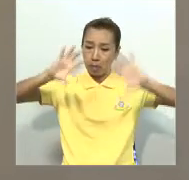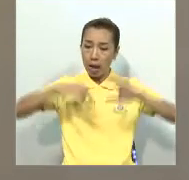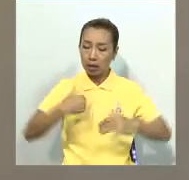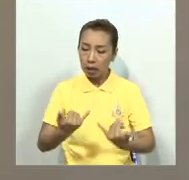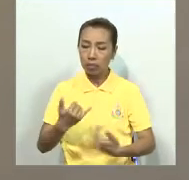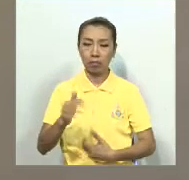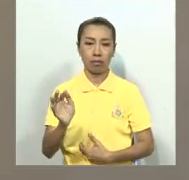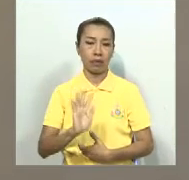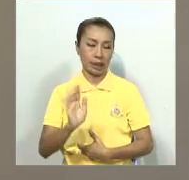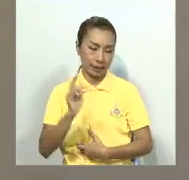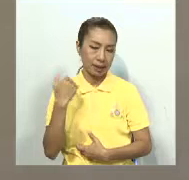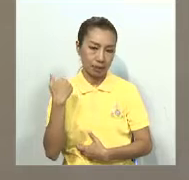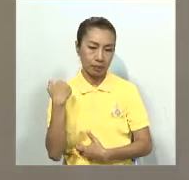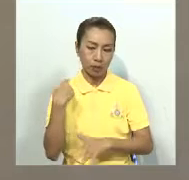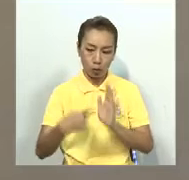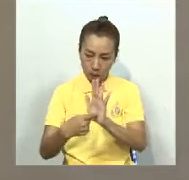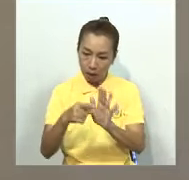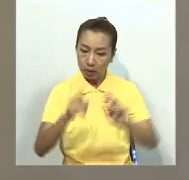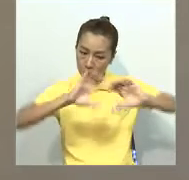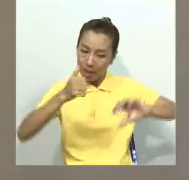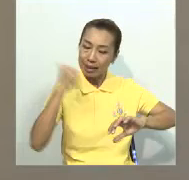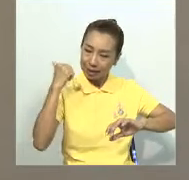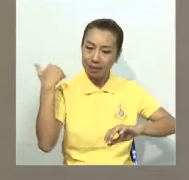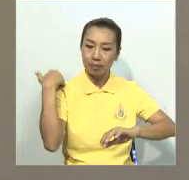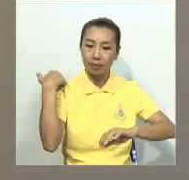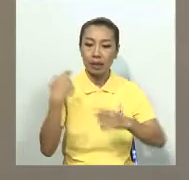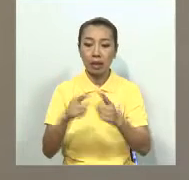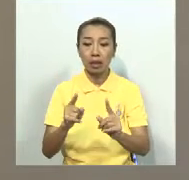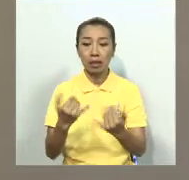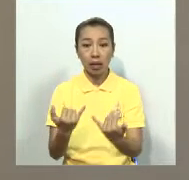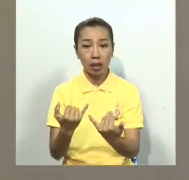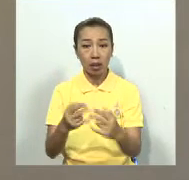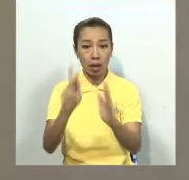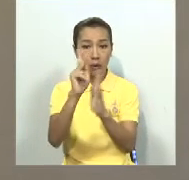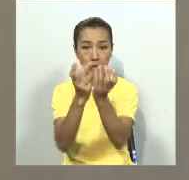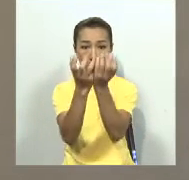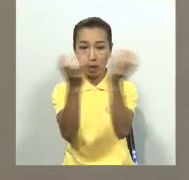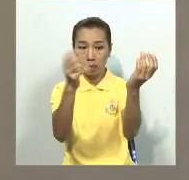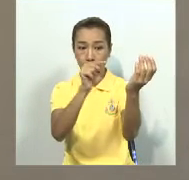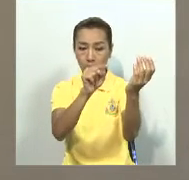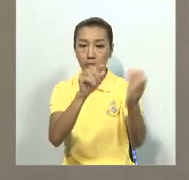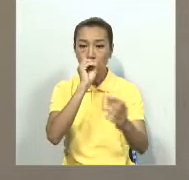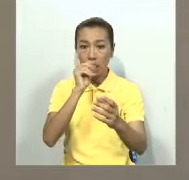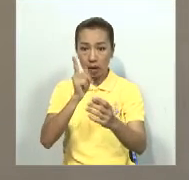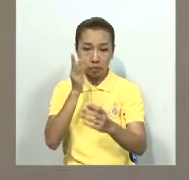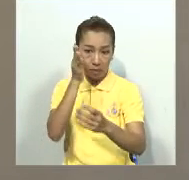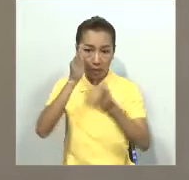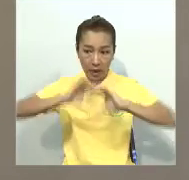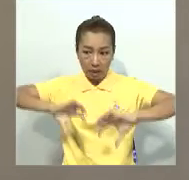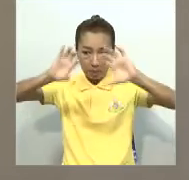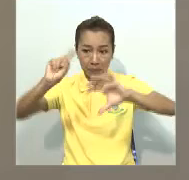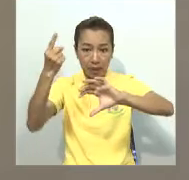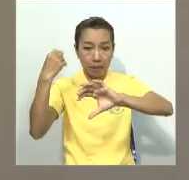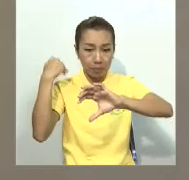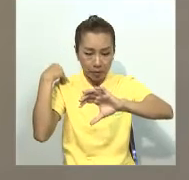ทุกเรื่องเลยนะเพราะนั้นวันนี้ถ้าจะไปสู่การเดินหน้าตามรัฐธรรมนูญการมีรัฐบาลการมีต่างด้วยความส